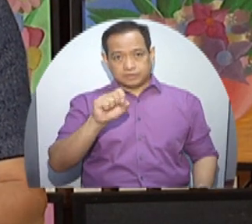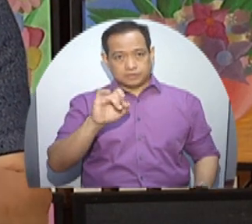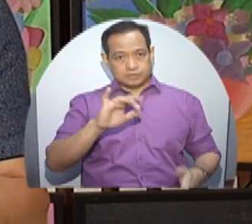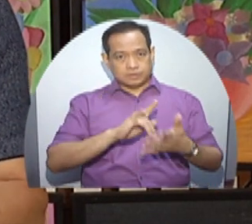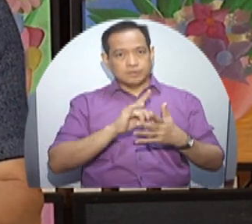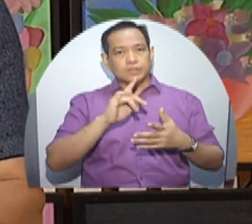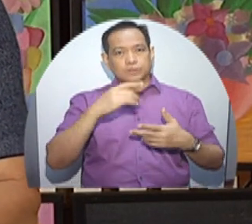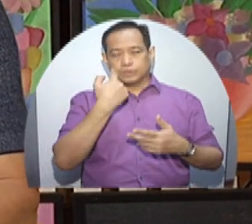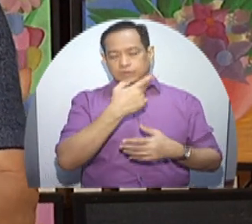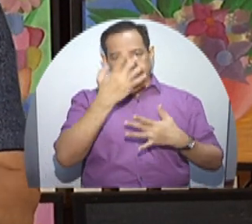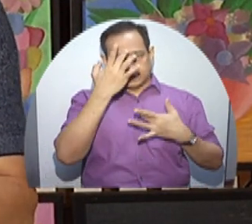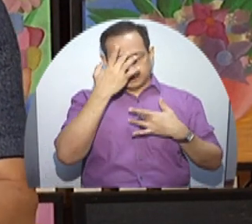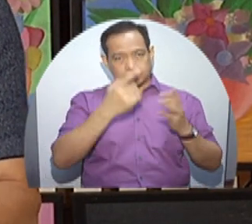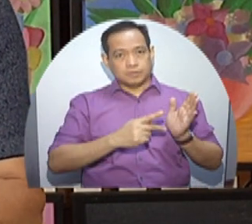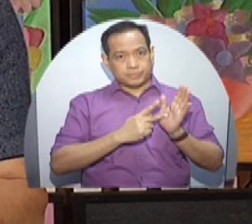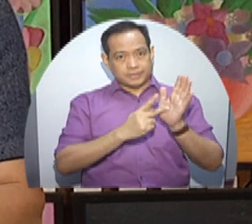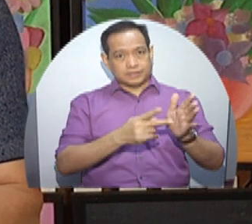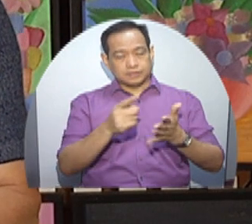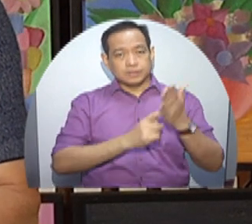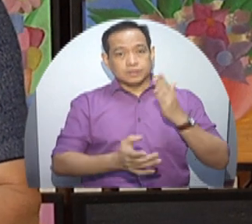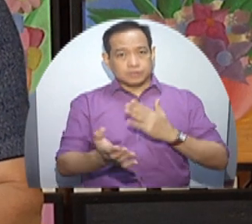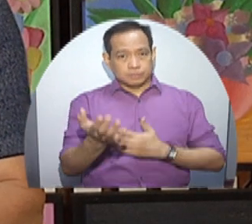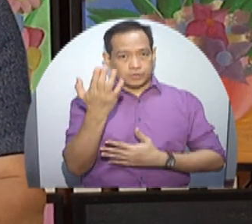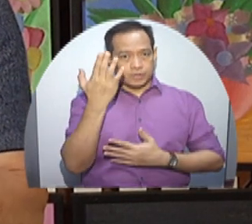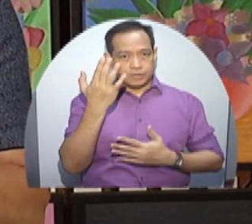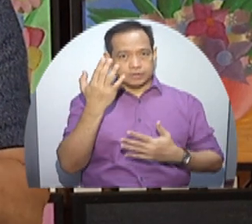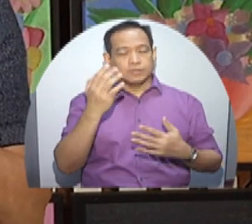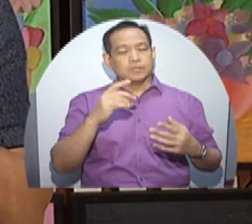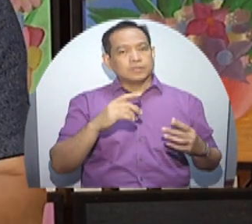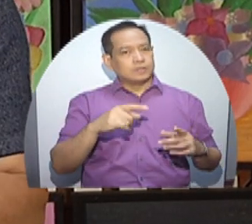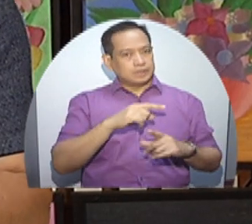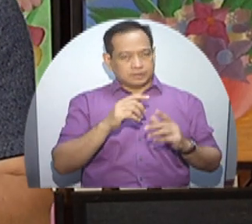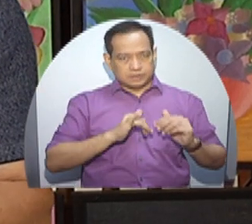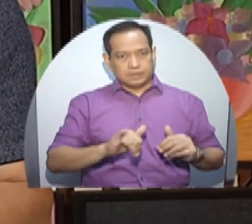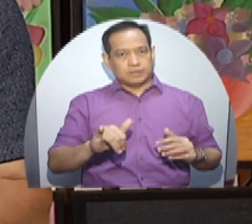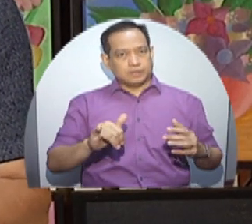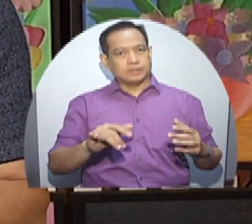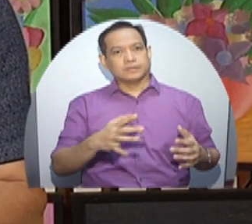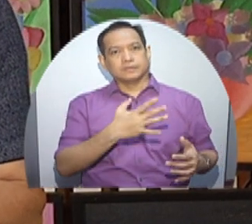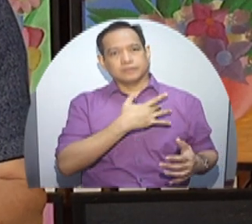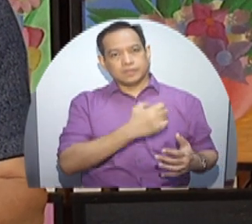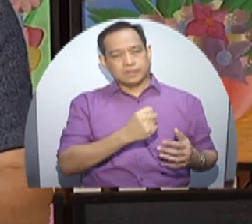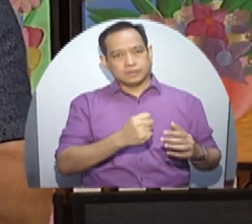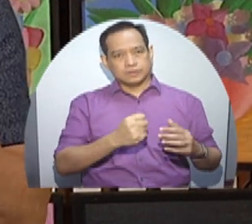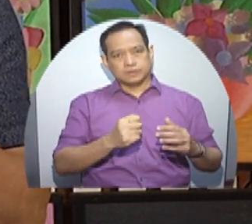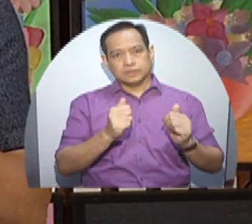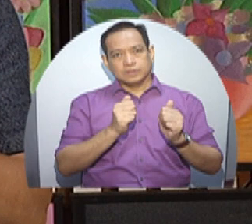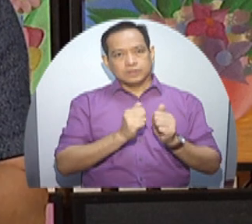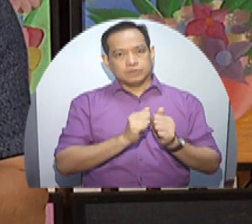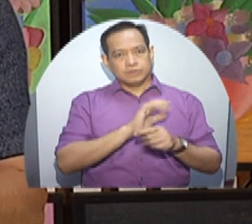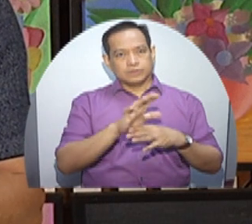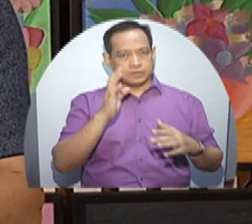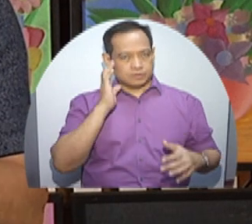ng ating mga may sakit na itinatampok natin sa umagang ito na malakas pa rin ang kanilang loob. Dahil sa